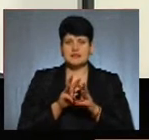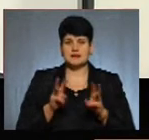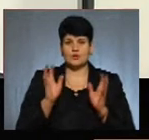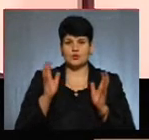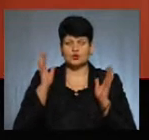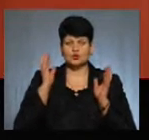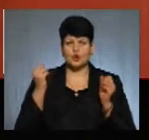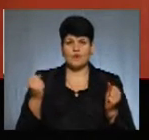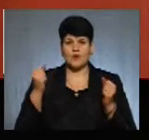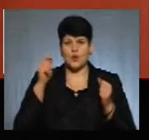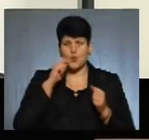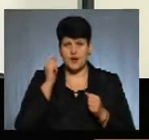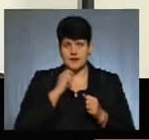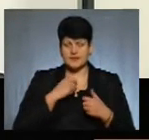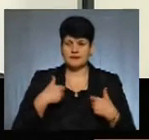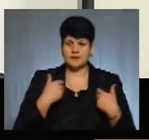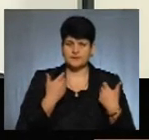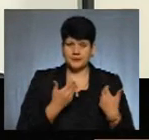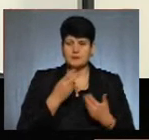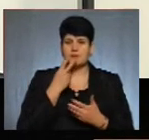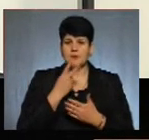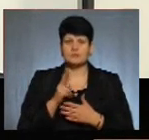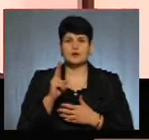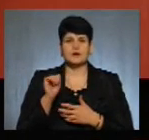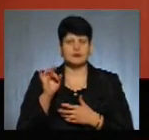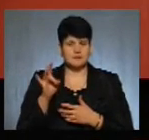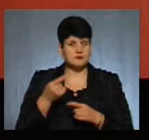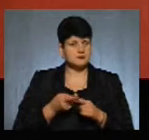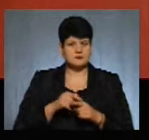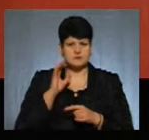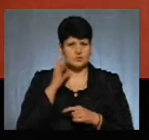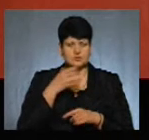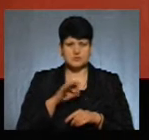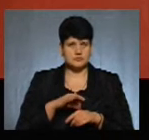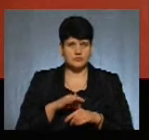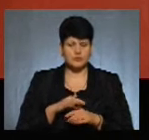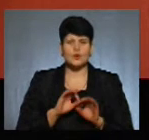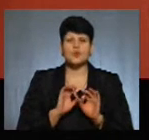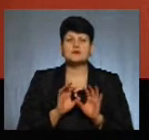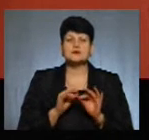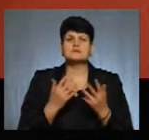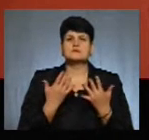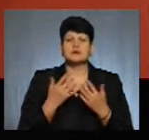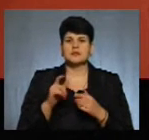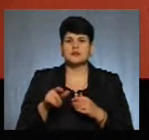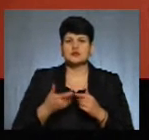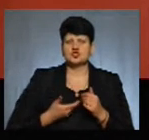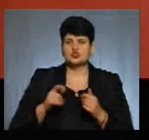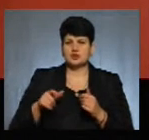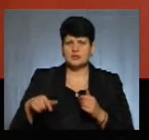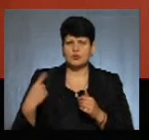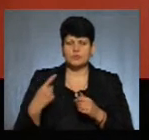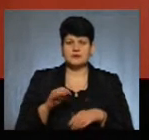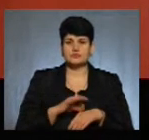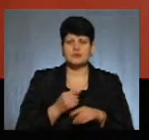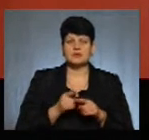здоров'я України. Вітаю вас. Вітаю. Ми бачимо, що кір є досить серйозним захворюванням. Отже, розкажіть, скільки жителів області